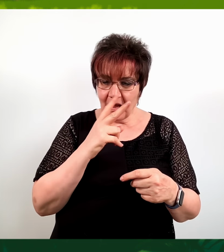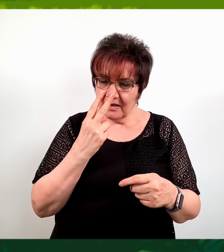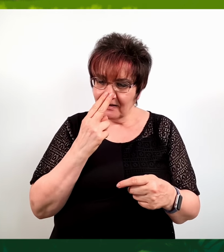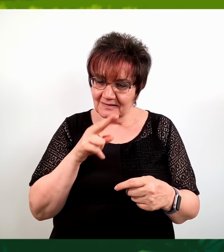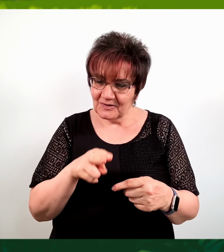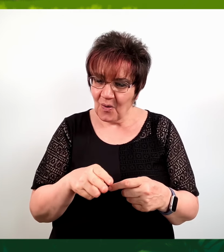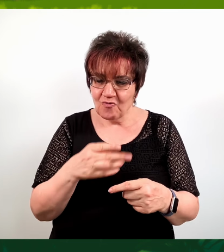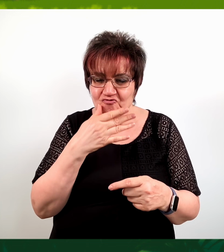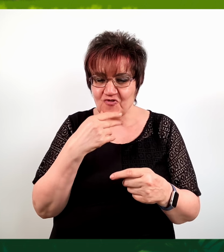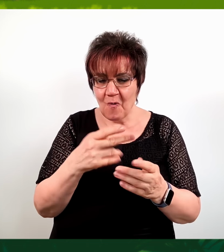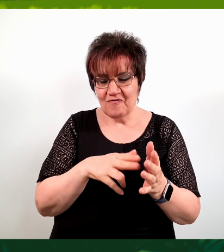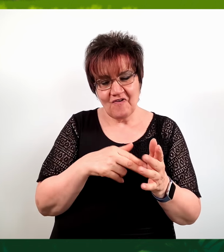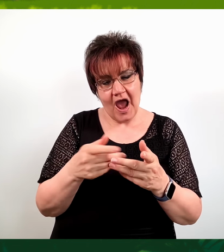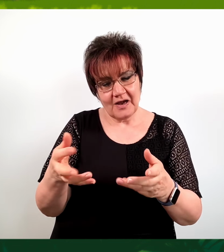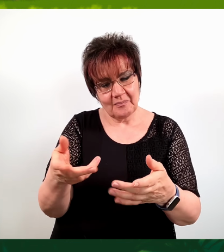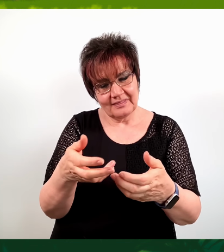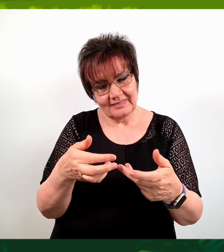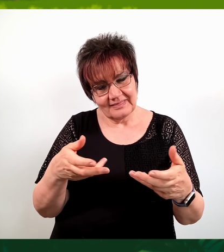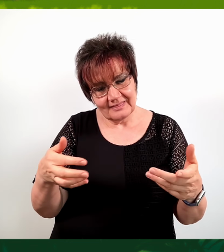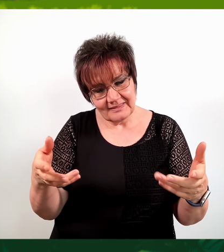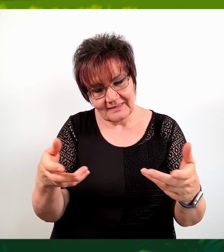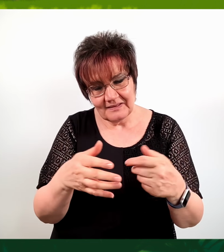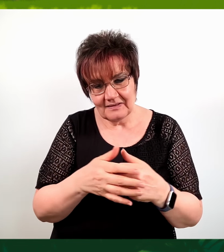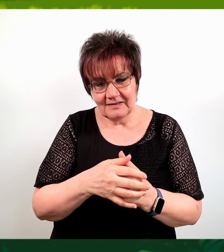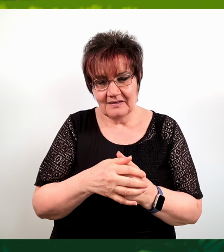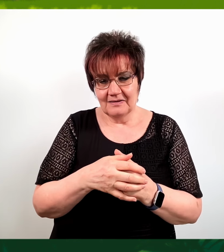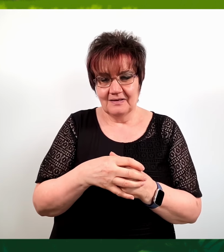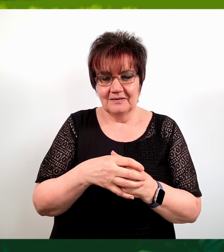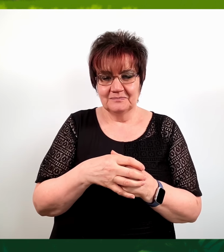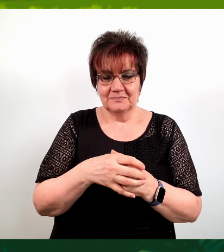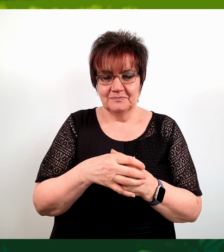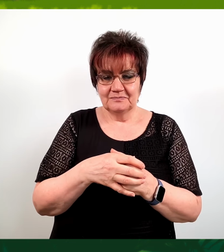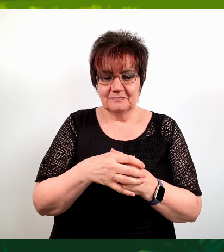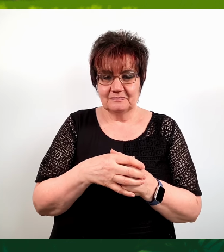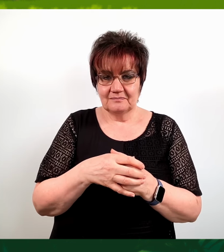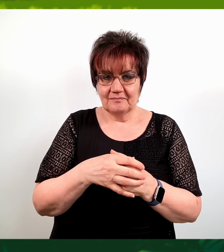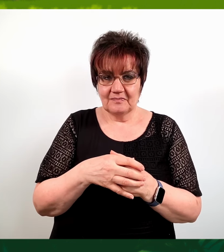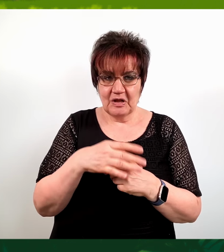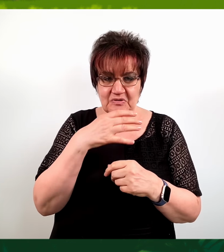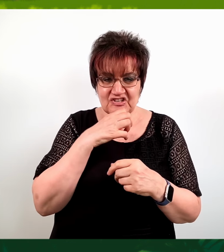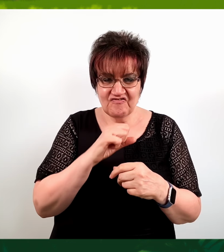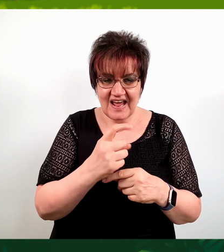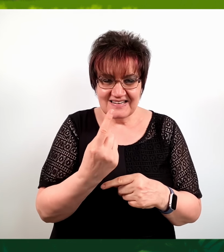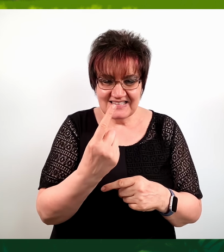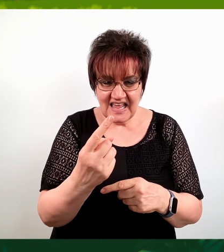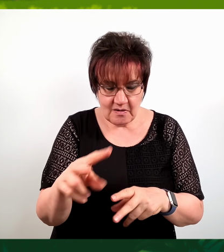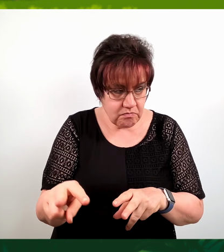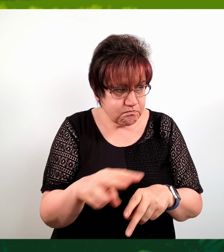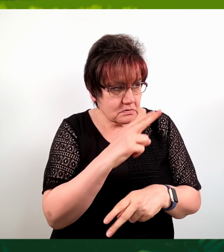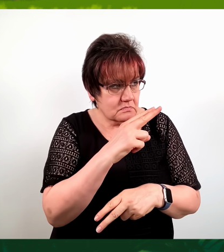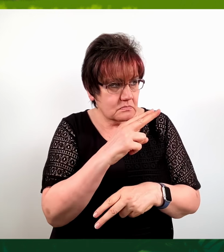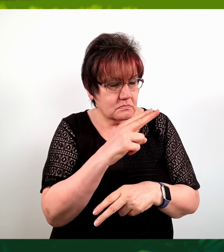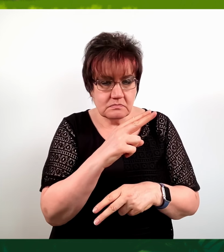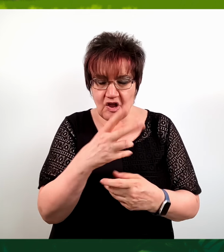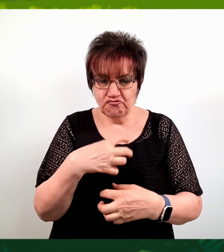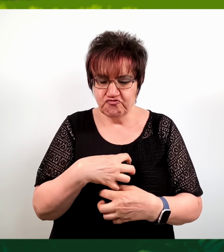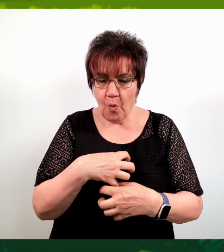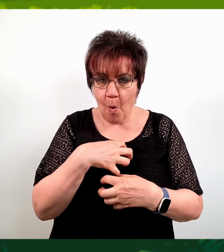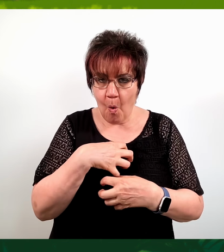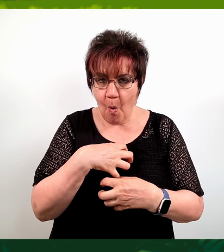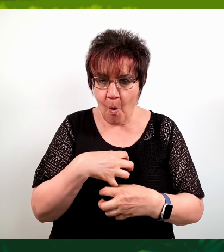blieben und sich dieses Farbenspiel genau betrachten wollten. Als der Zwerg die Mädchen sah,